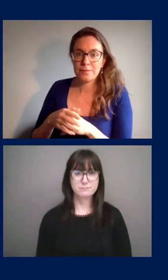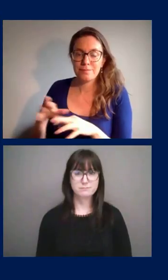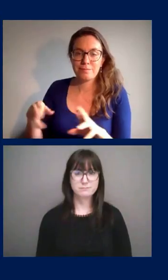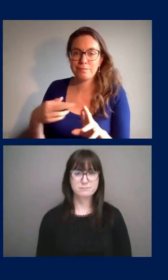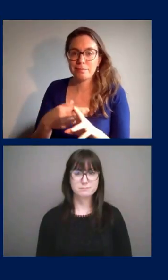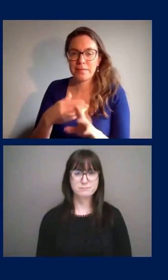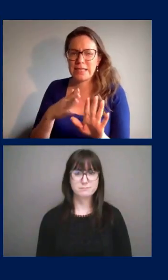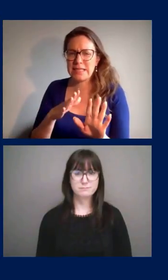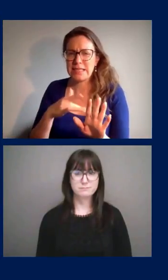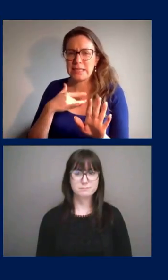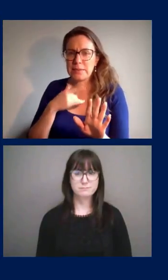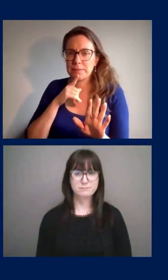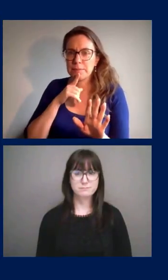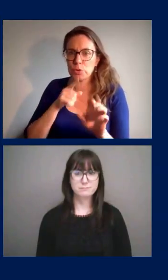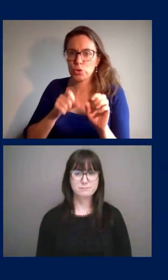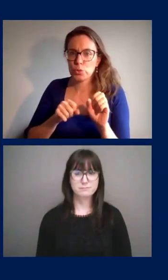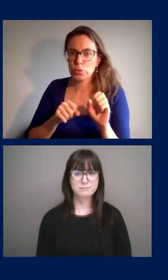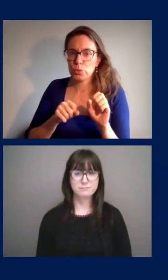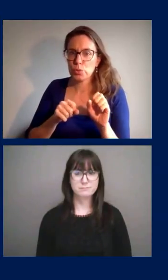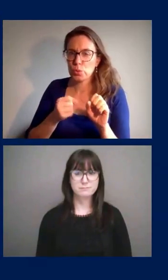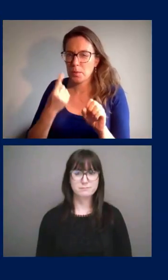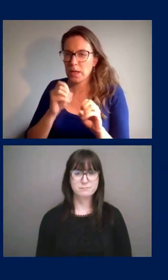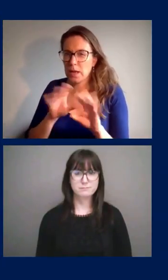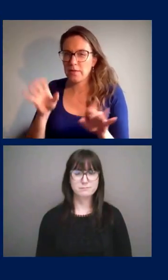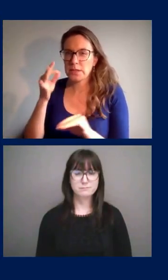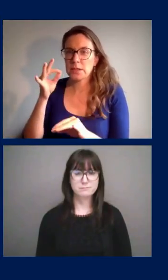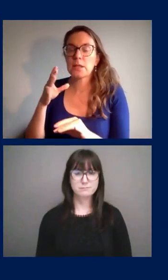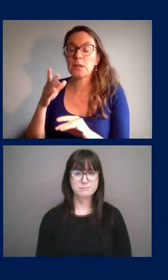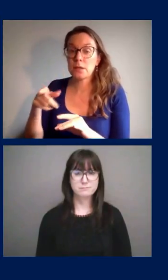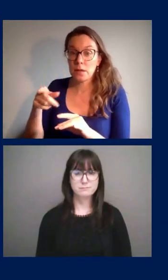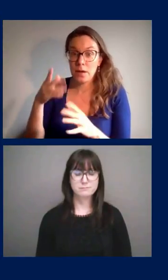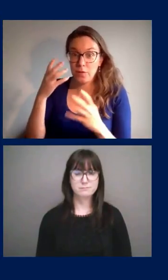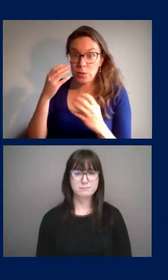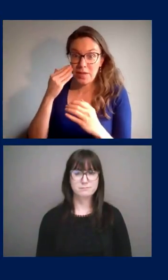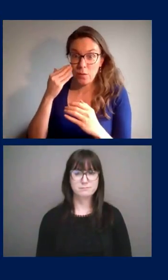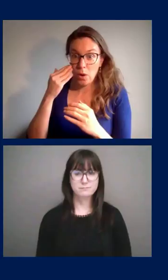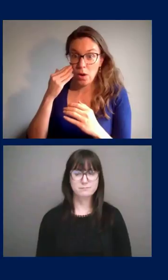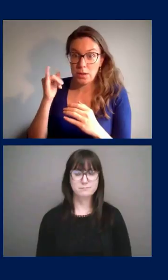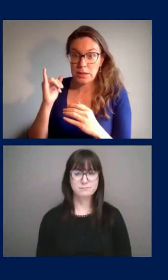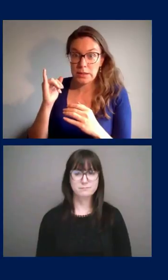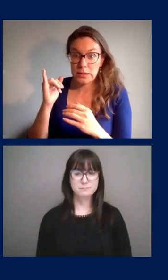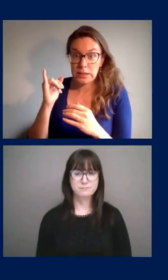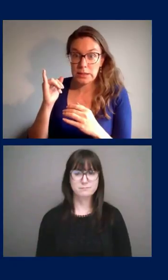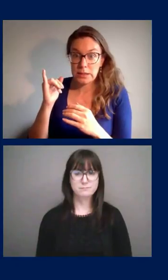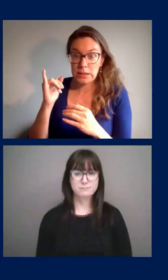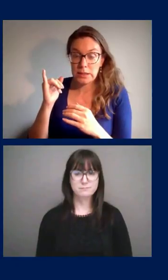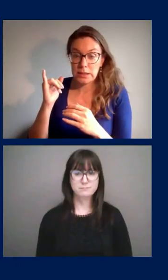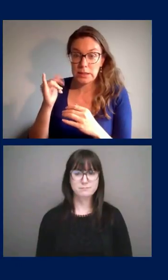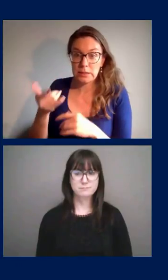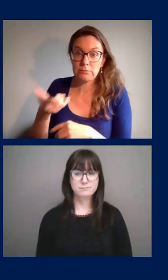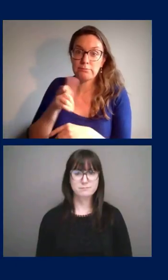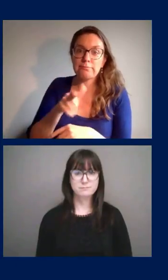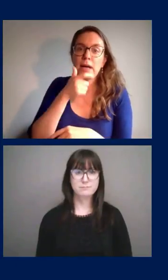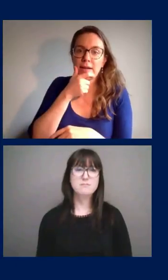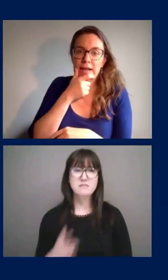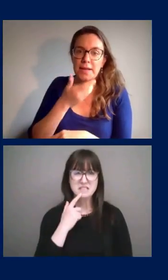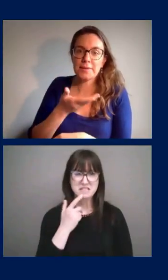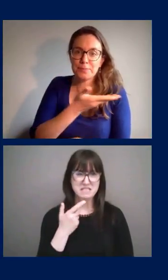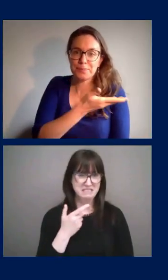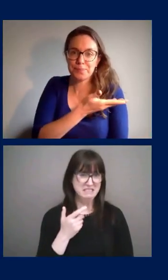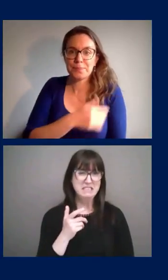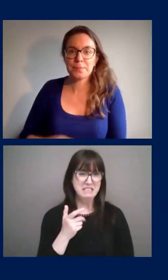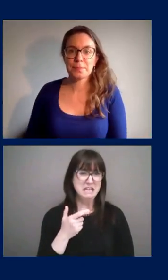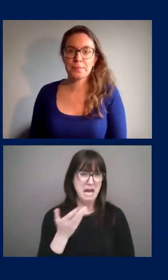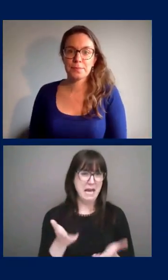je comprends que vous voulez savoir si c'est possible de tourner au... I'll ask in English if it's